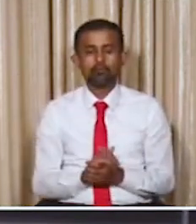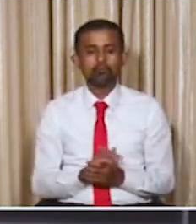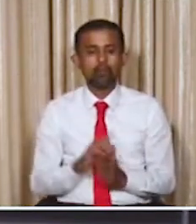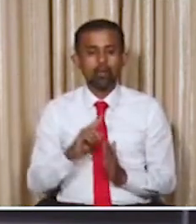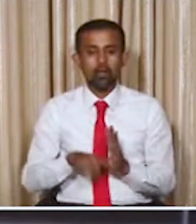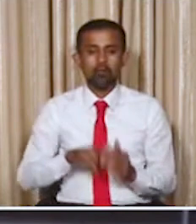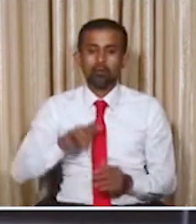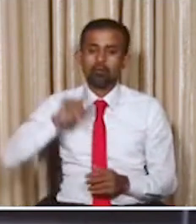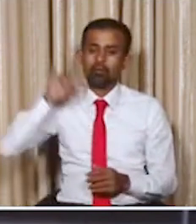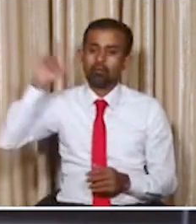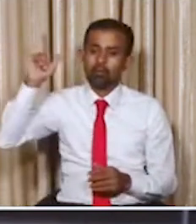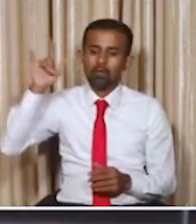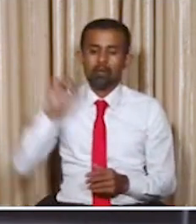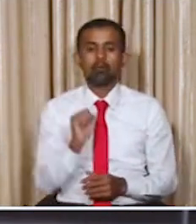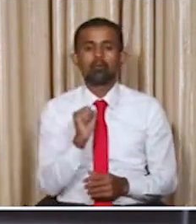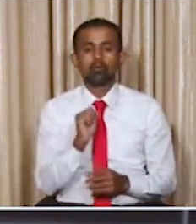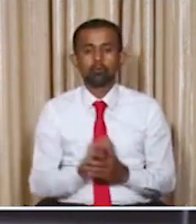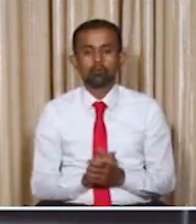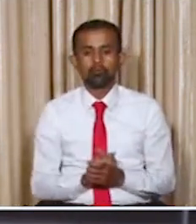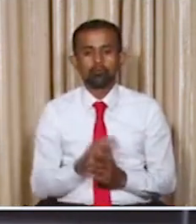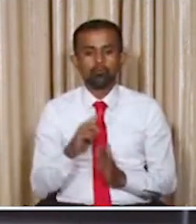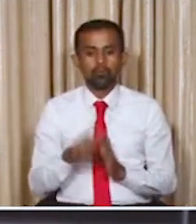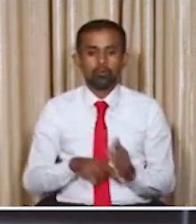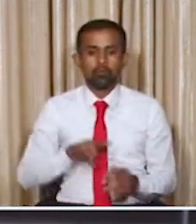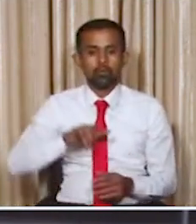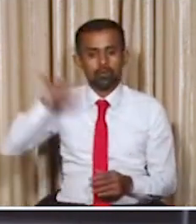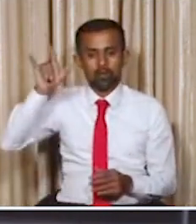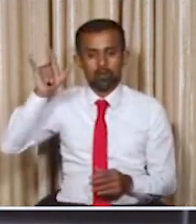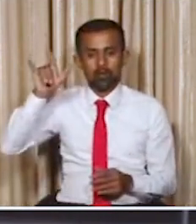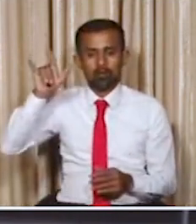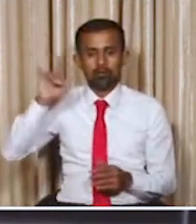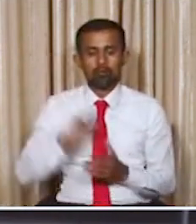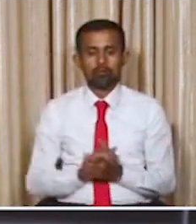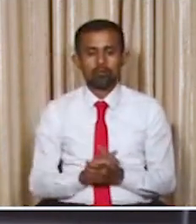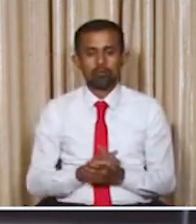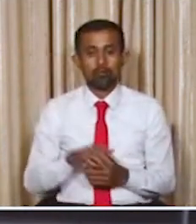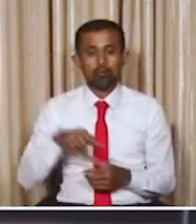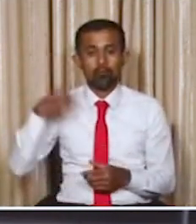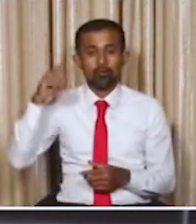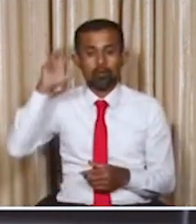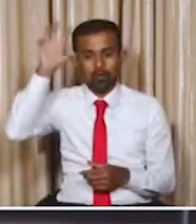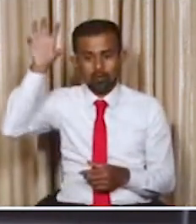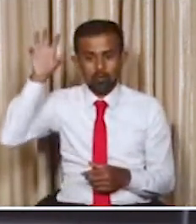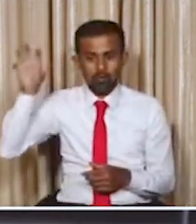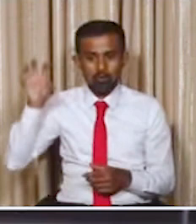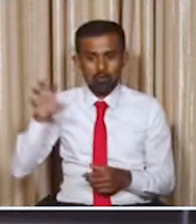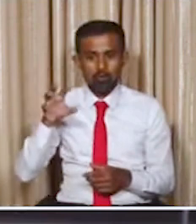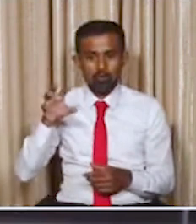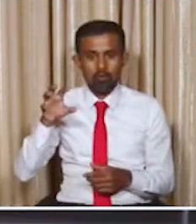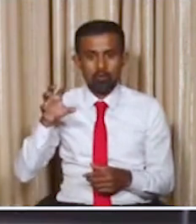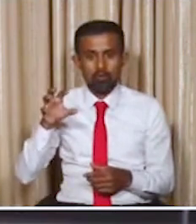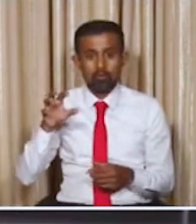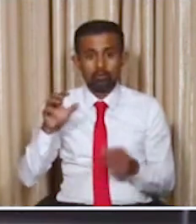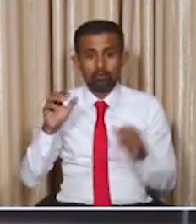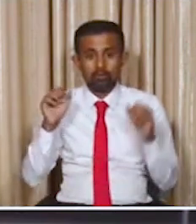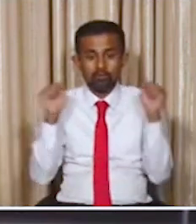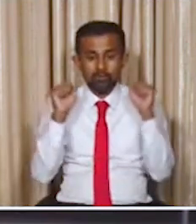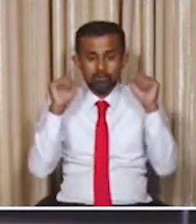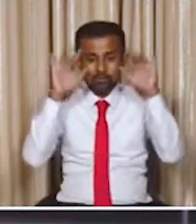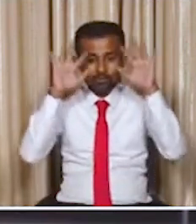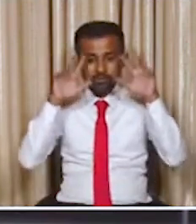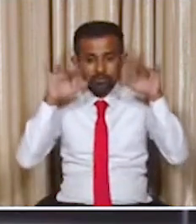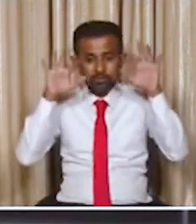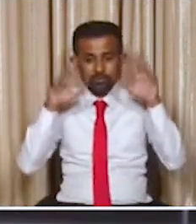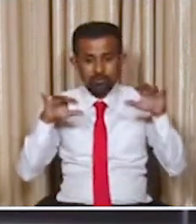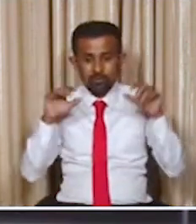රටෙන් ගිහිල්ලා මොකද වෙන්නේ? මේ රටෙන් යනවා. ගිහිල්ලා අනිත් රටවල් වල හිම වැටෙන සීතලේ මහ